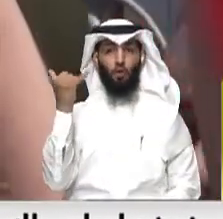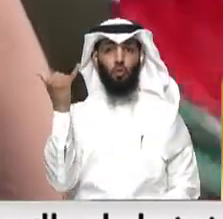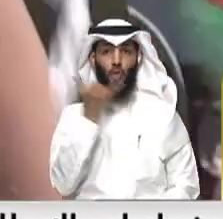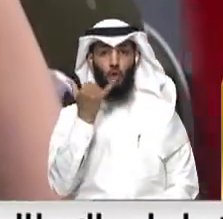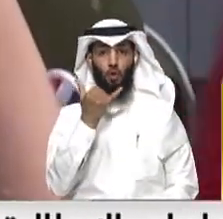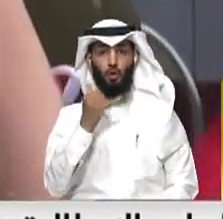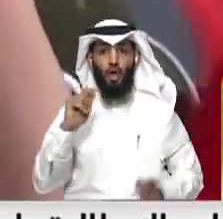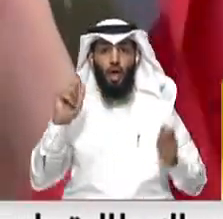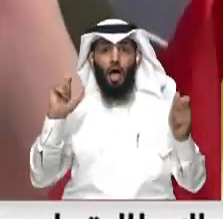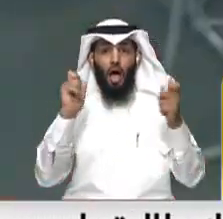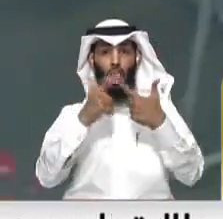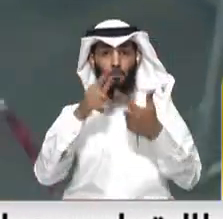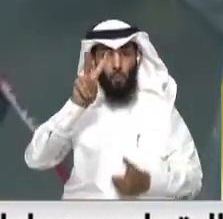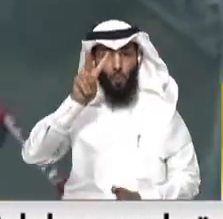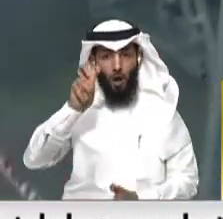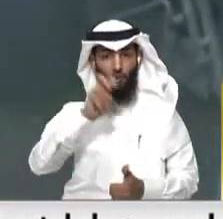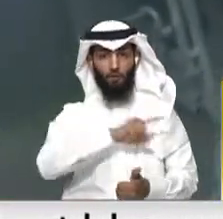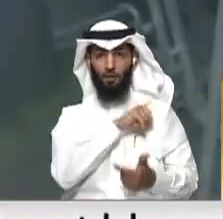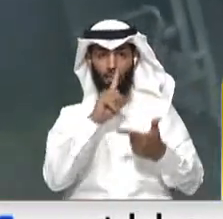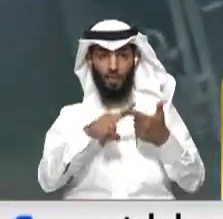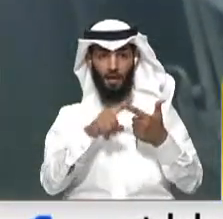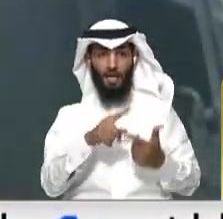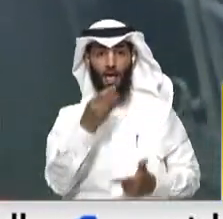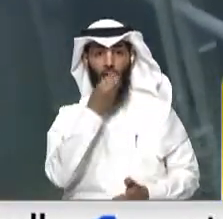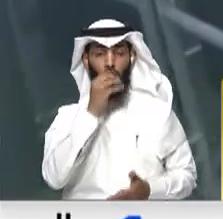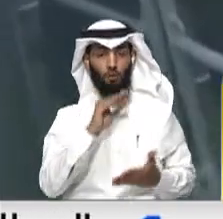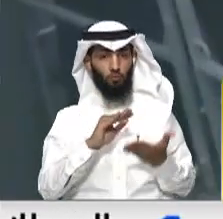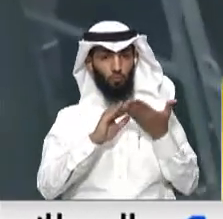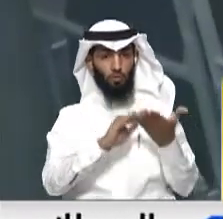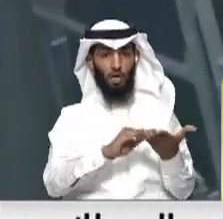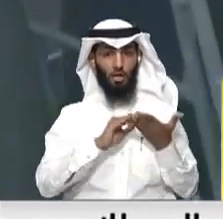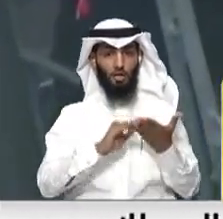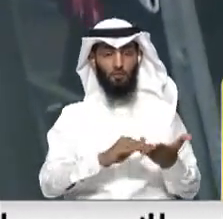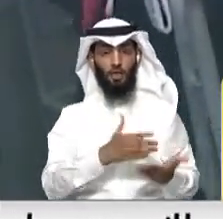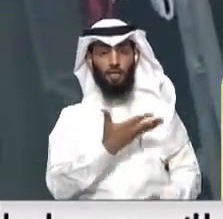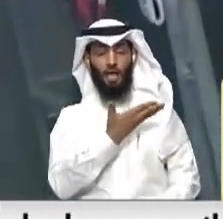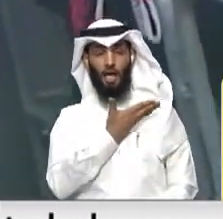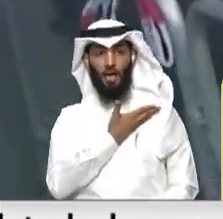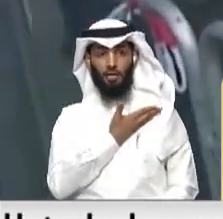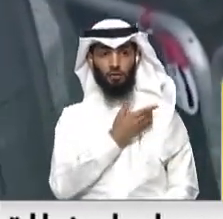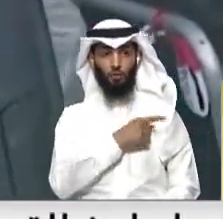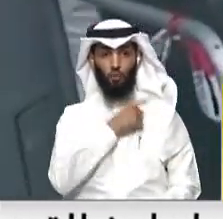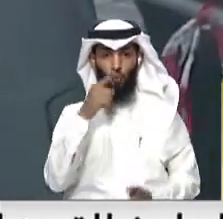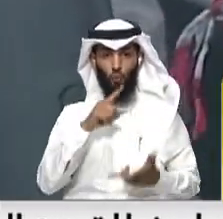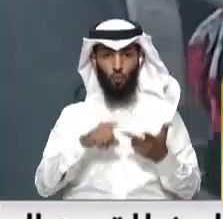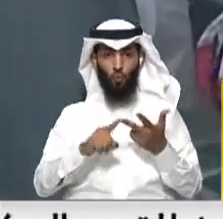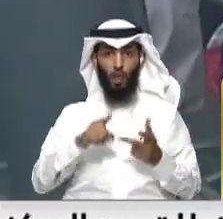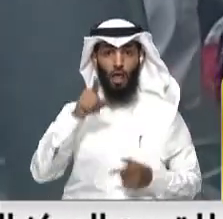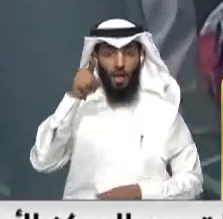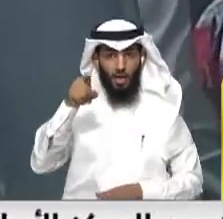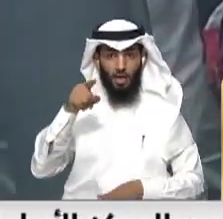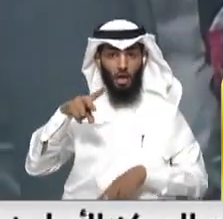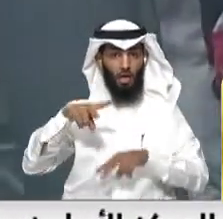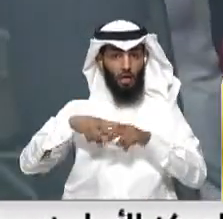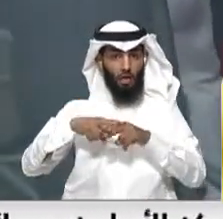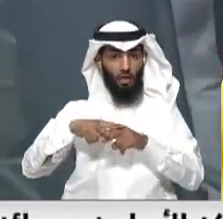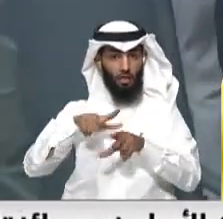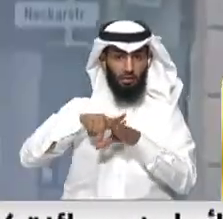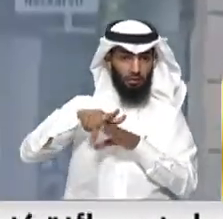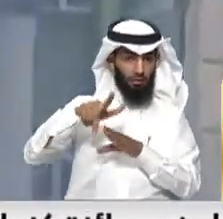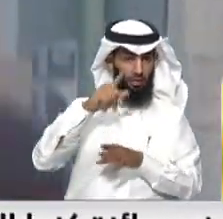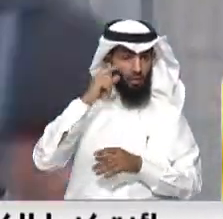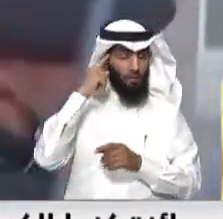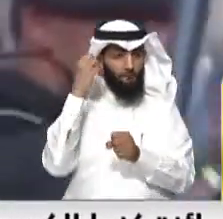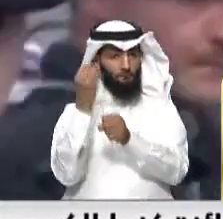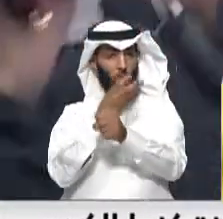الإنسانية وفك الحصار عن القطاع، كما ندد المتظاهرون بإفلات إسرائيل من العقاب رغم